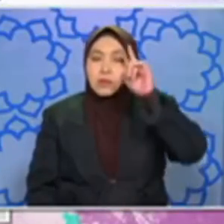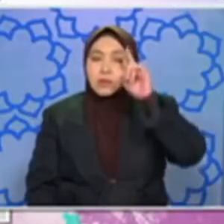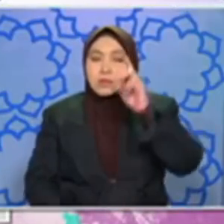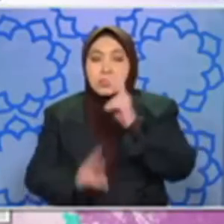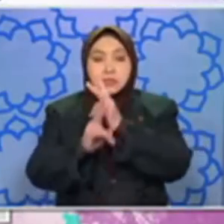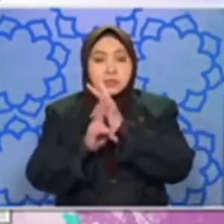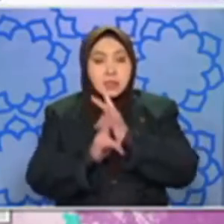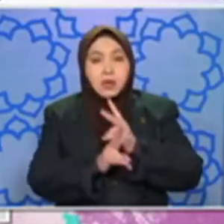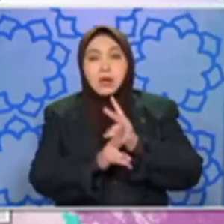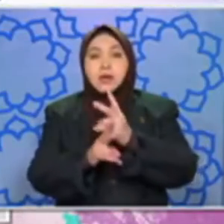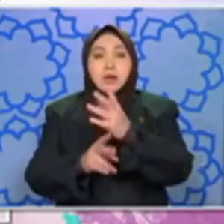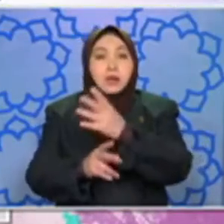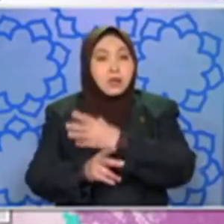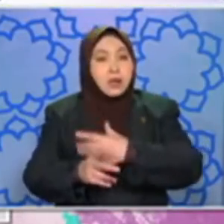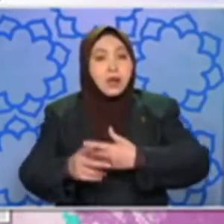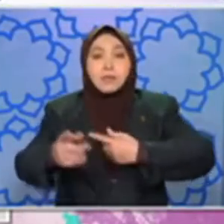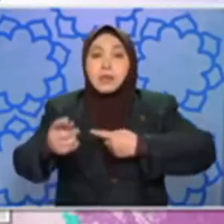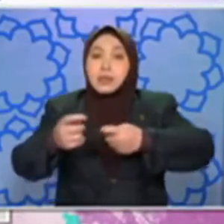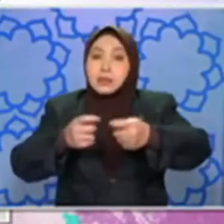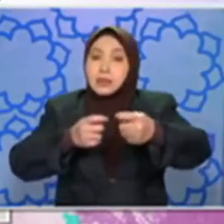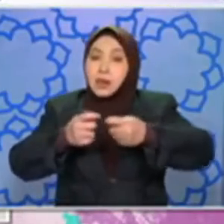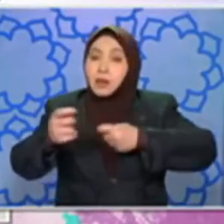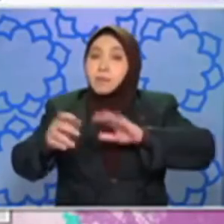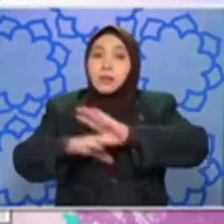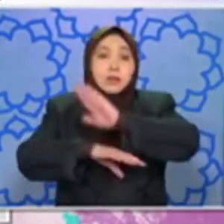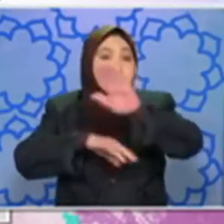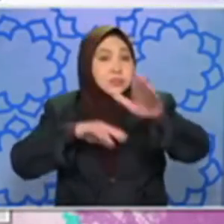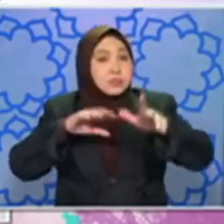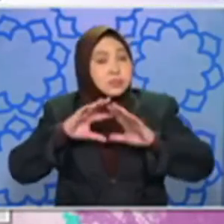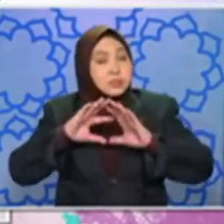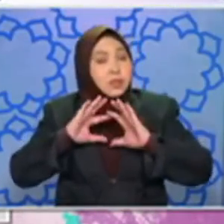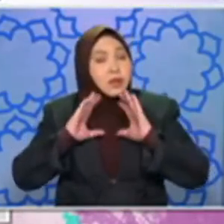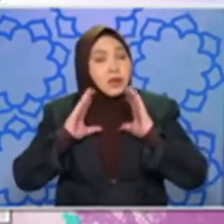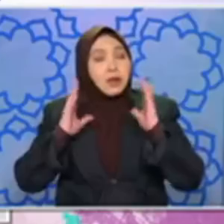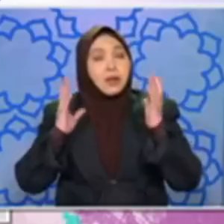الحمد لله رب